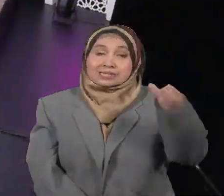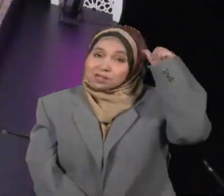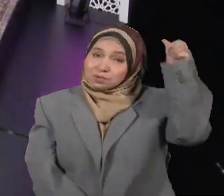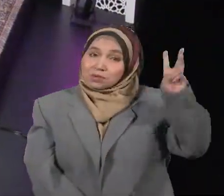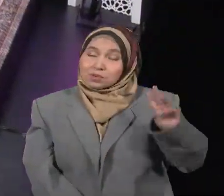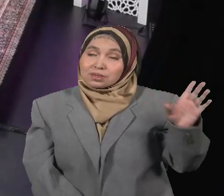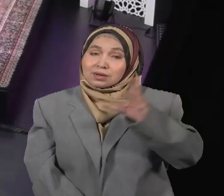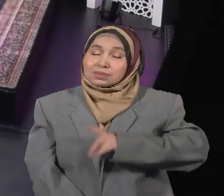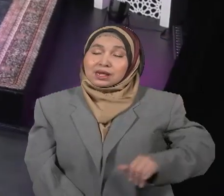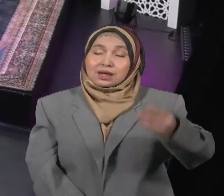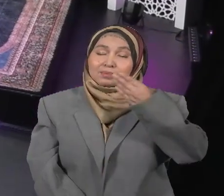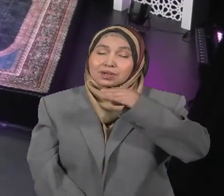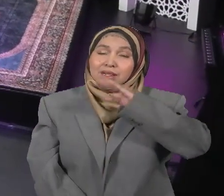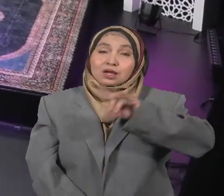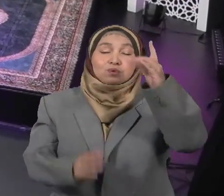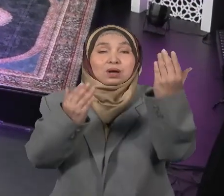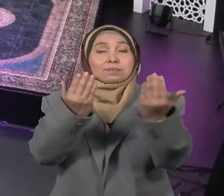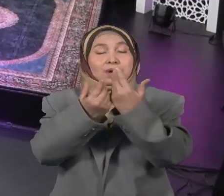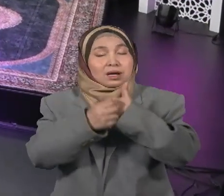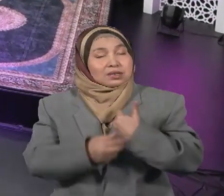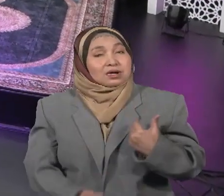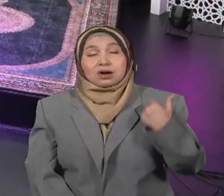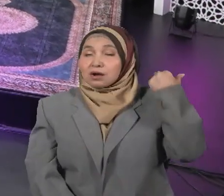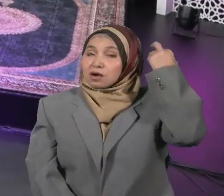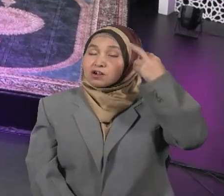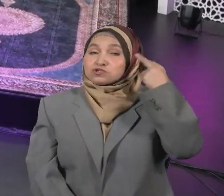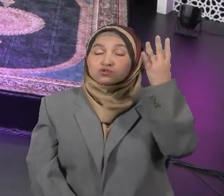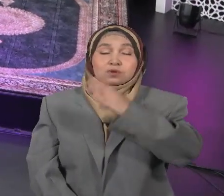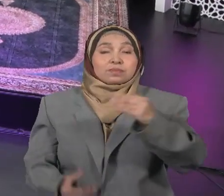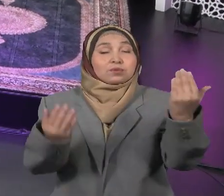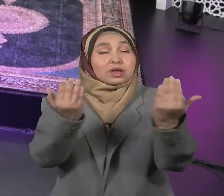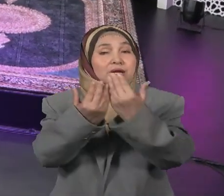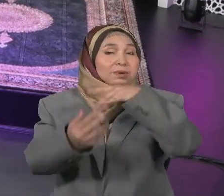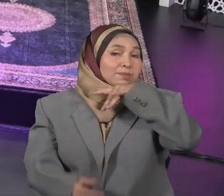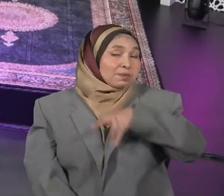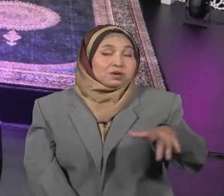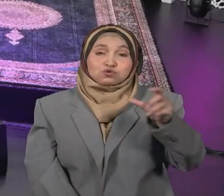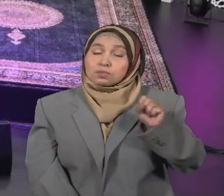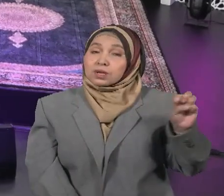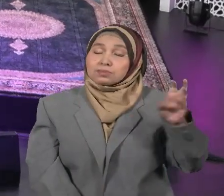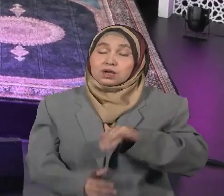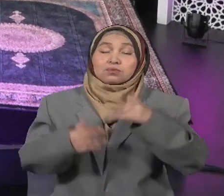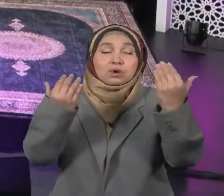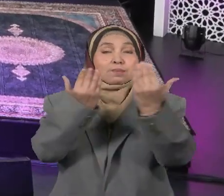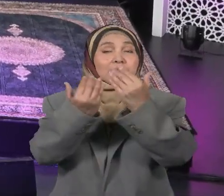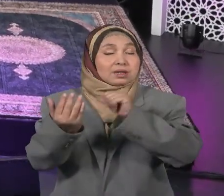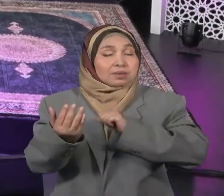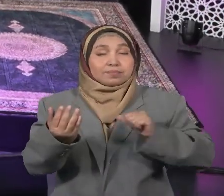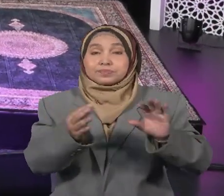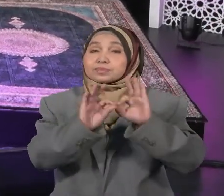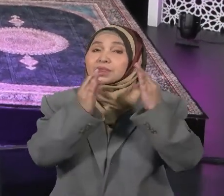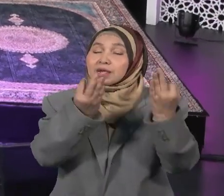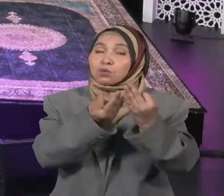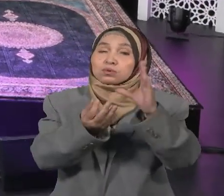Assalamualaikum warahmatullahi wabarakatuh. Alhamdulillah wassalatu wassalamu ala Rasulillah wa ala alihi wa man wala. Syada la ilaha illallah, syada Muhammadan abduhu wa rasuluhu. Allahumma salli ala sayidina Muhammad wa